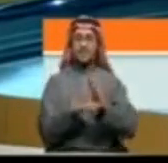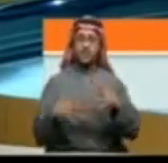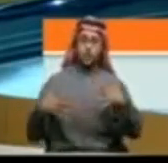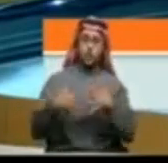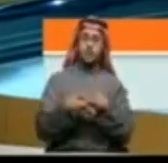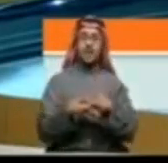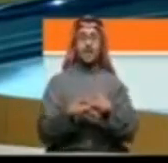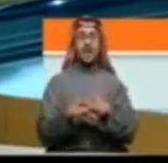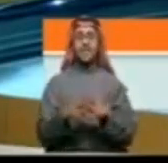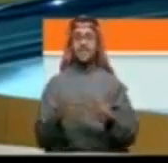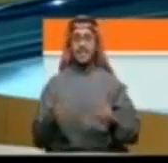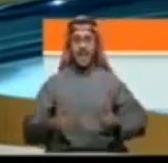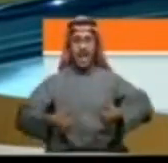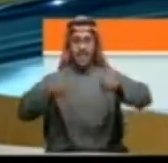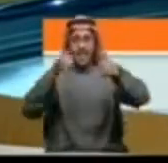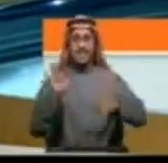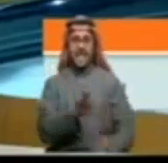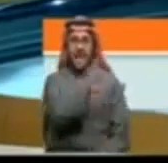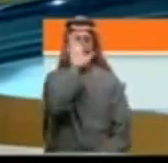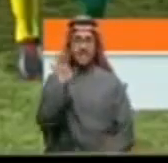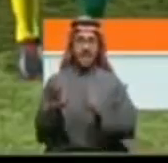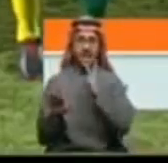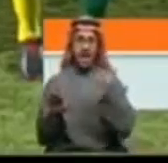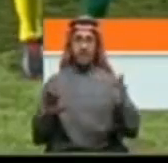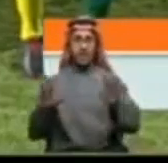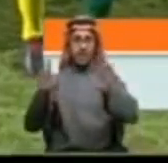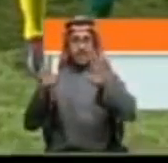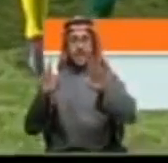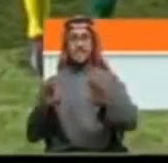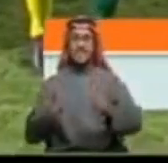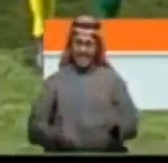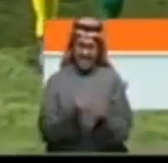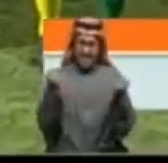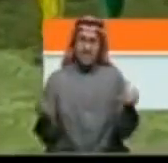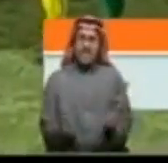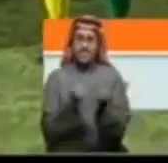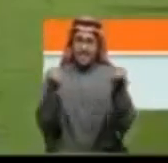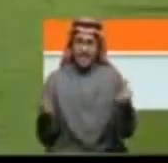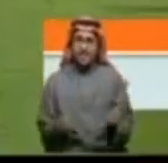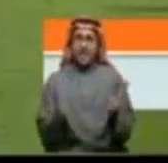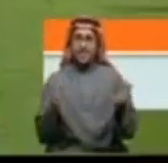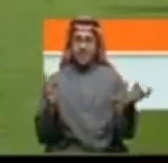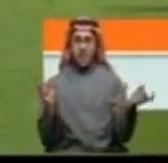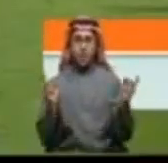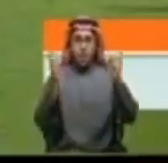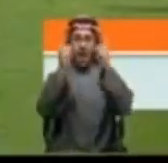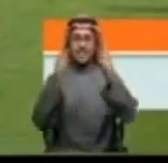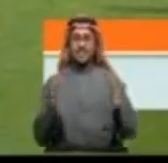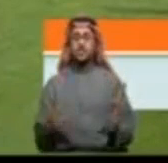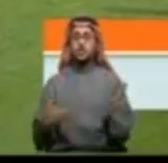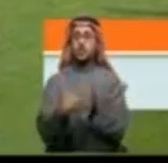للمشاركة في كأس آسيا 2019 بحصة تدريبية مغلقة في النادي الصحي